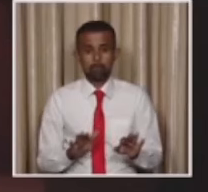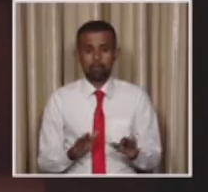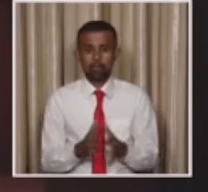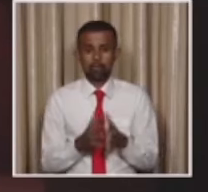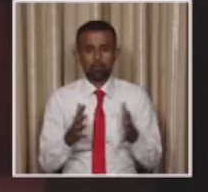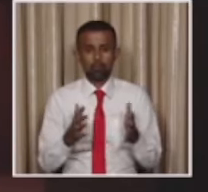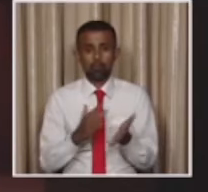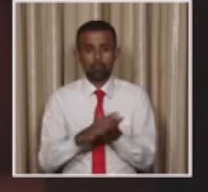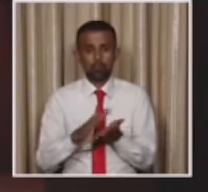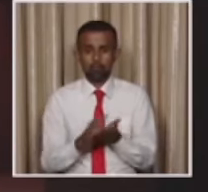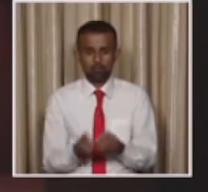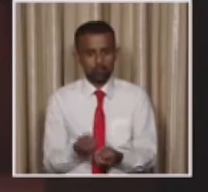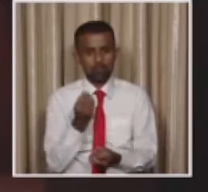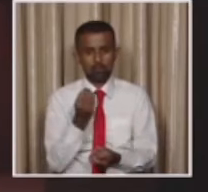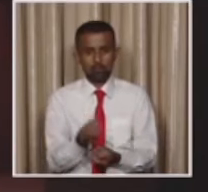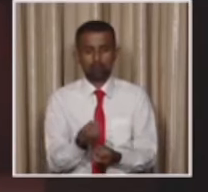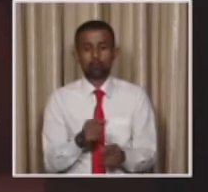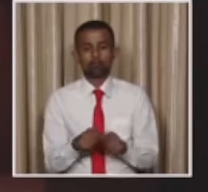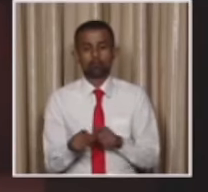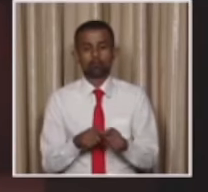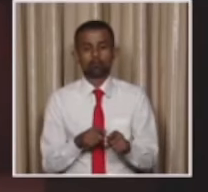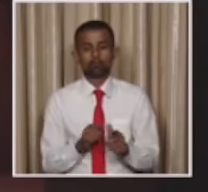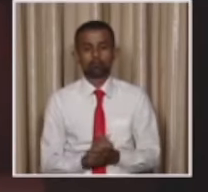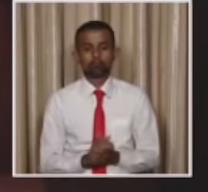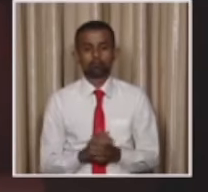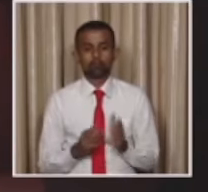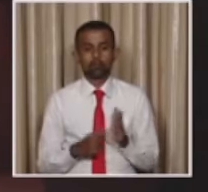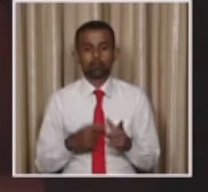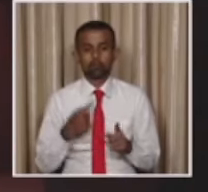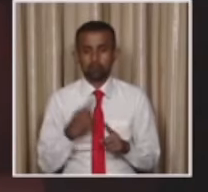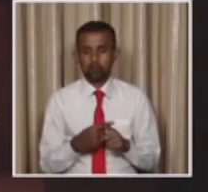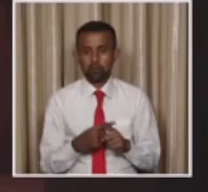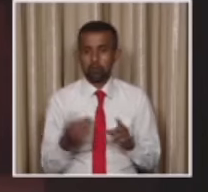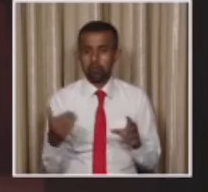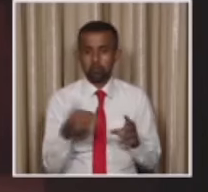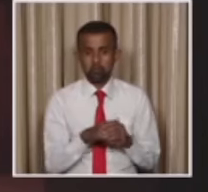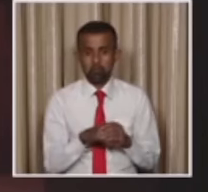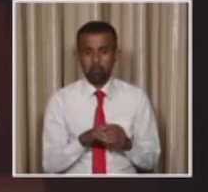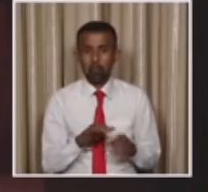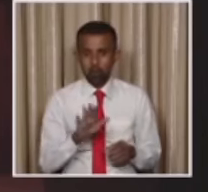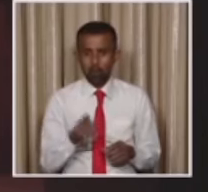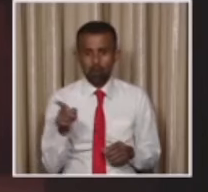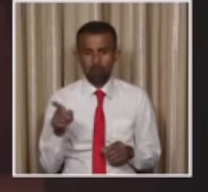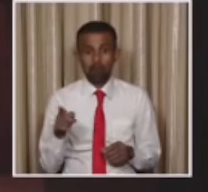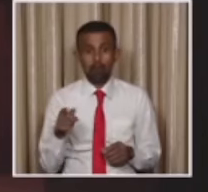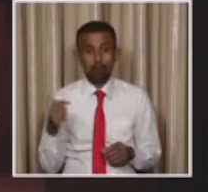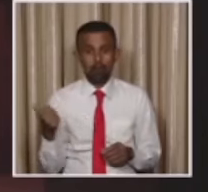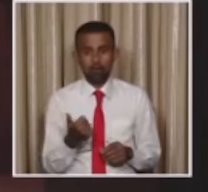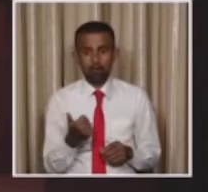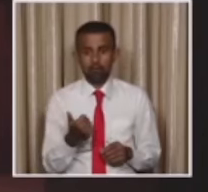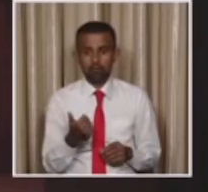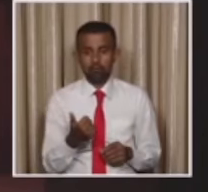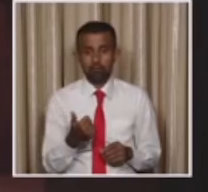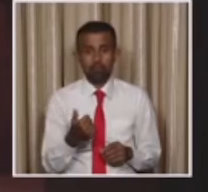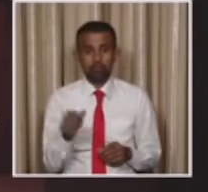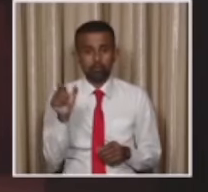කරන වැඩසටහනකට යන්න. ඒ වගේම බදු දැලට අසු විය යුතු එනමුත් අසු නොවී